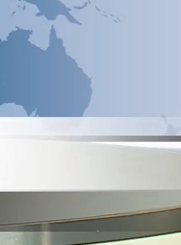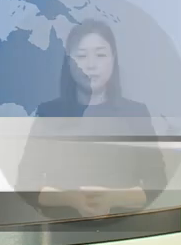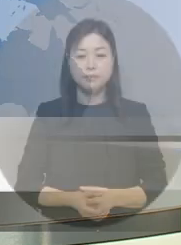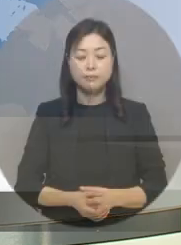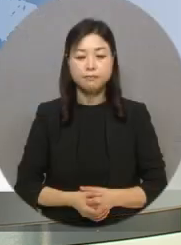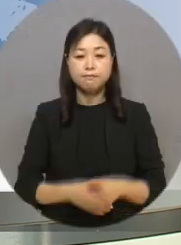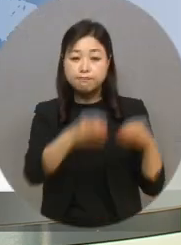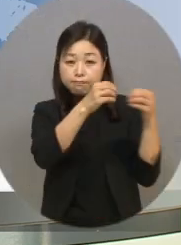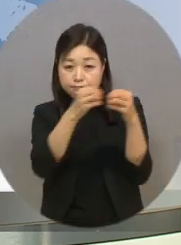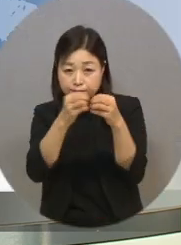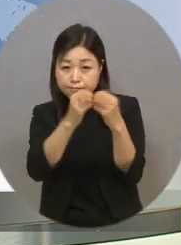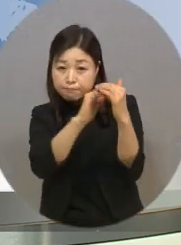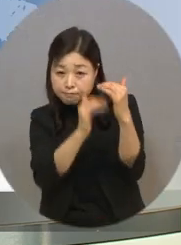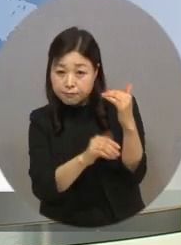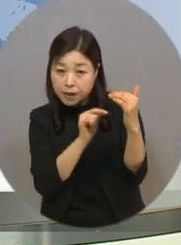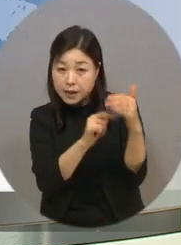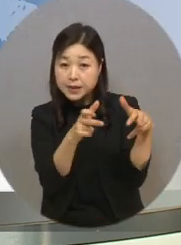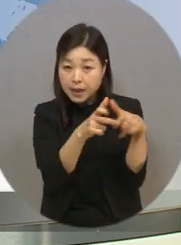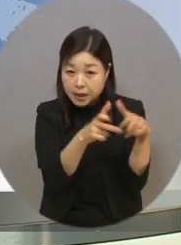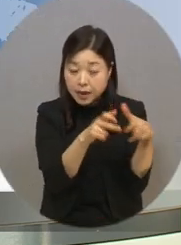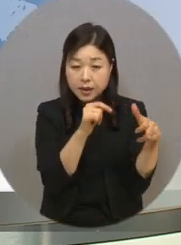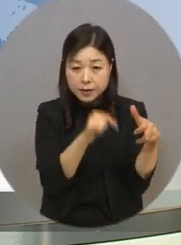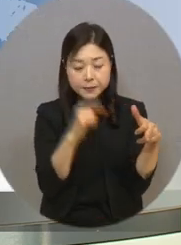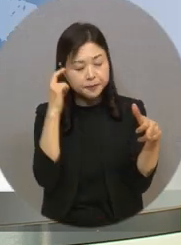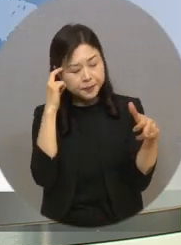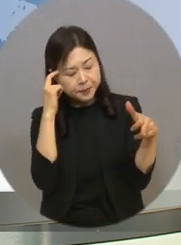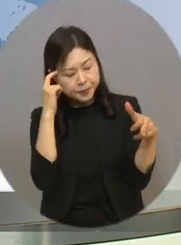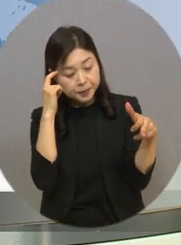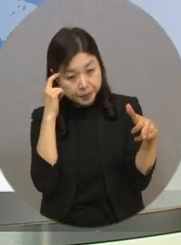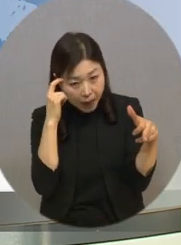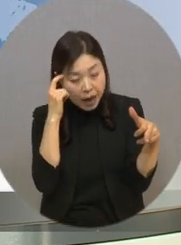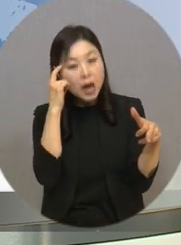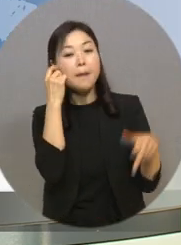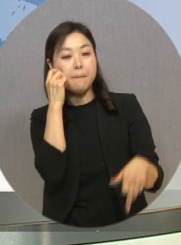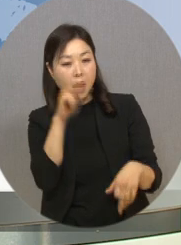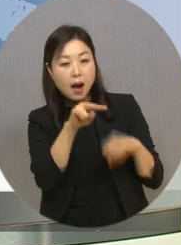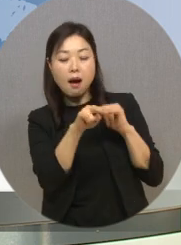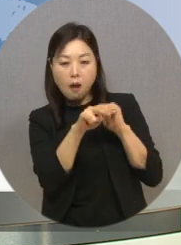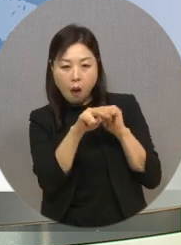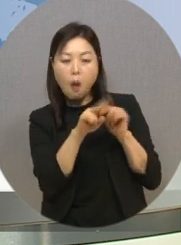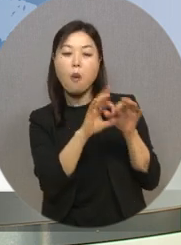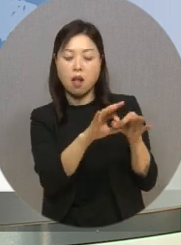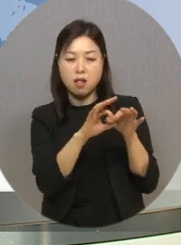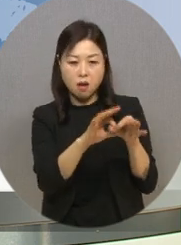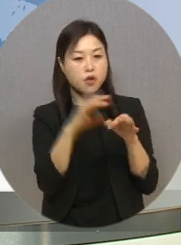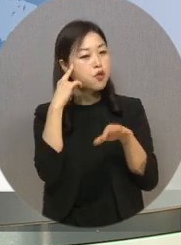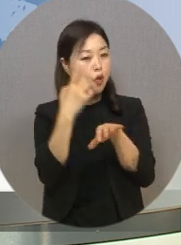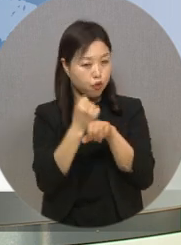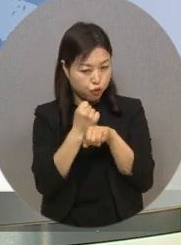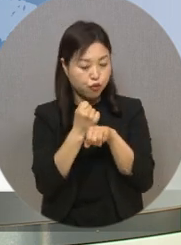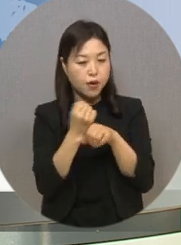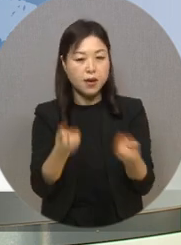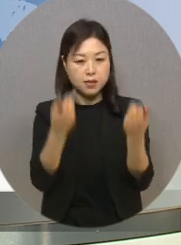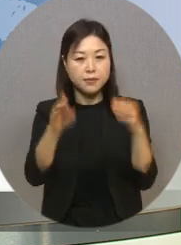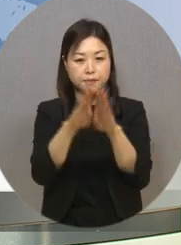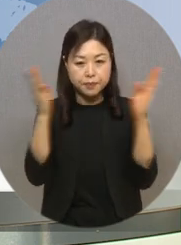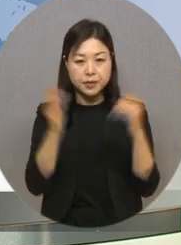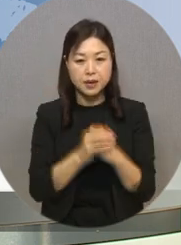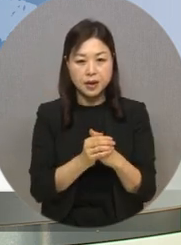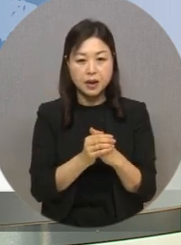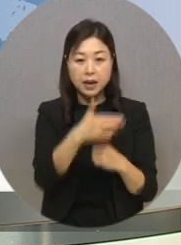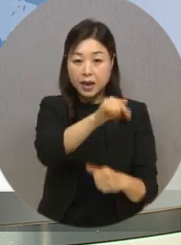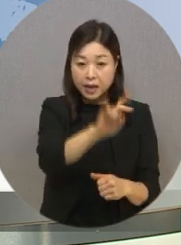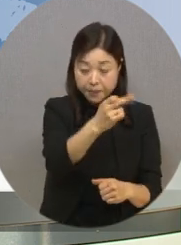문학 작품 속에 나타난 장애를 감각의 시각으로 재해석해보는 학술대회가 열렸습니다. 감각과 장애 사이라는